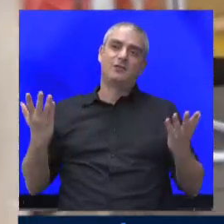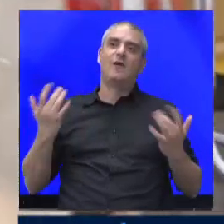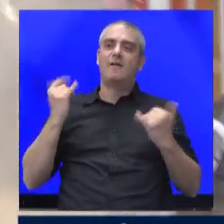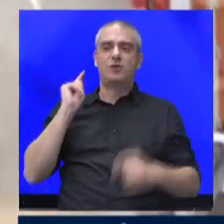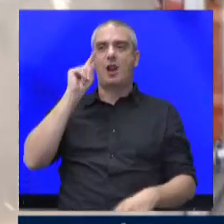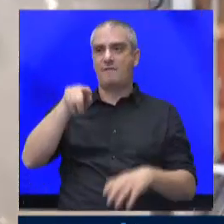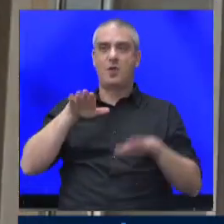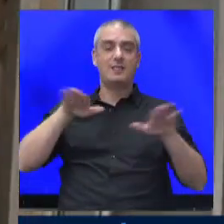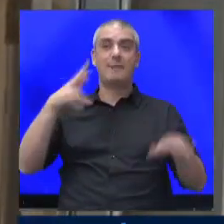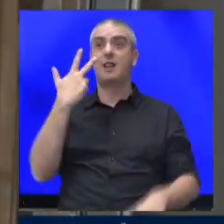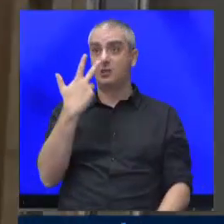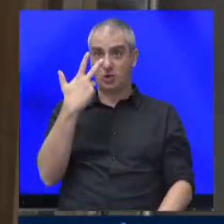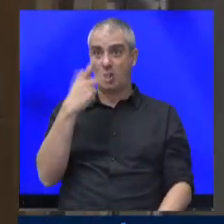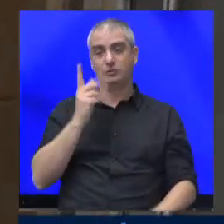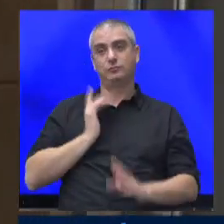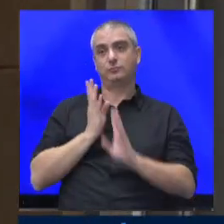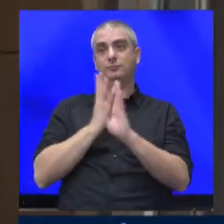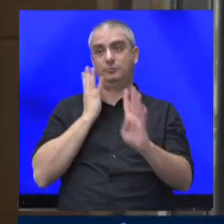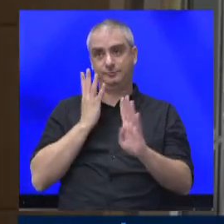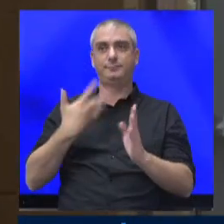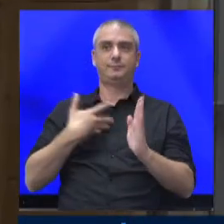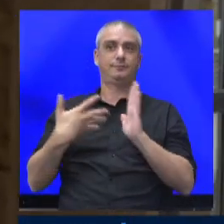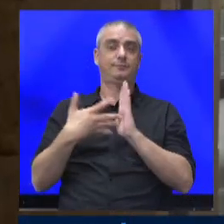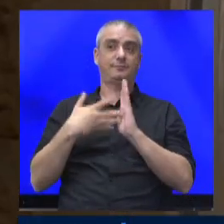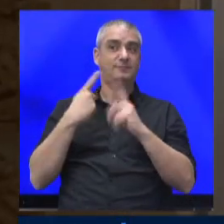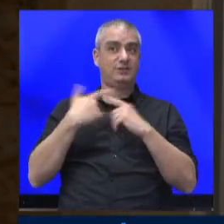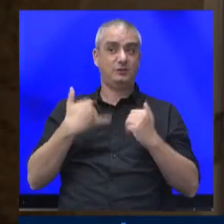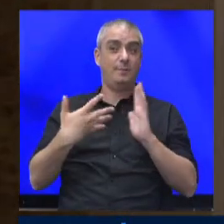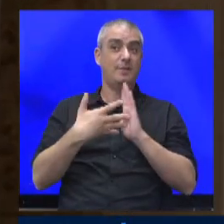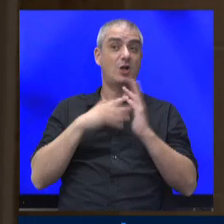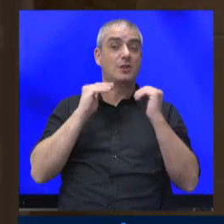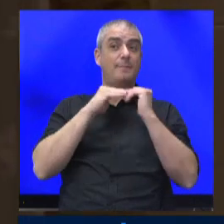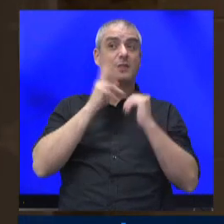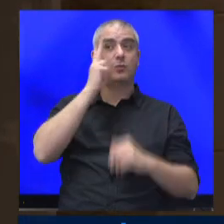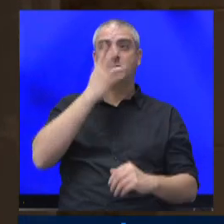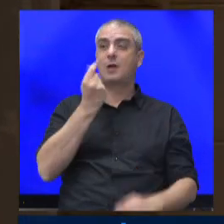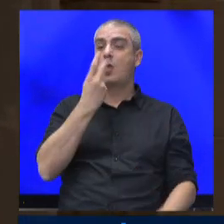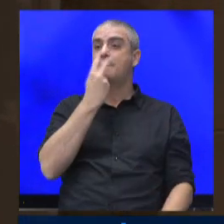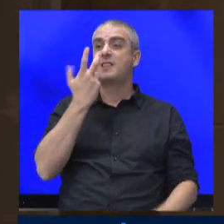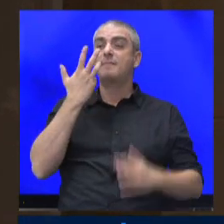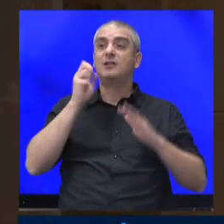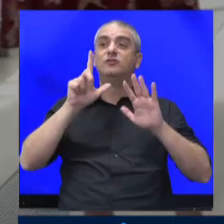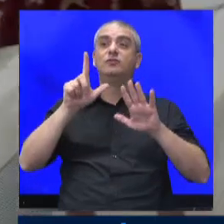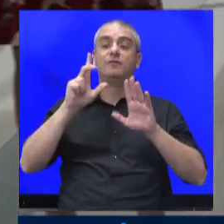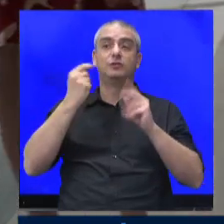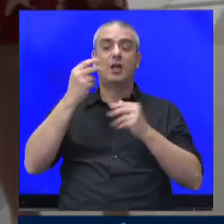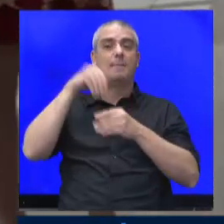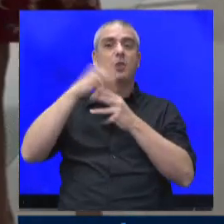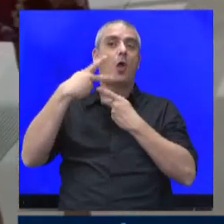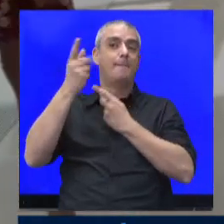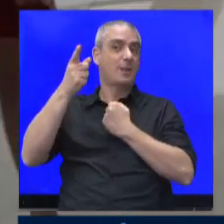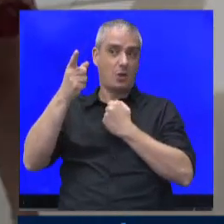לעמוד בתור ולהיבדק. עד עכשיו בדיקות מתאימות לחול עלו 297 שקלים בבתי חולים, ובין